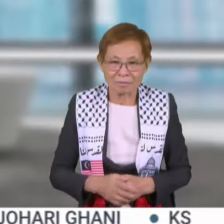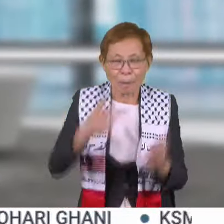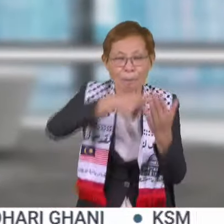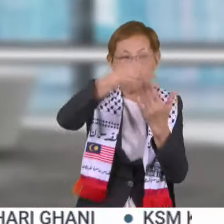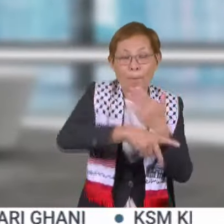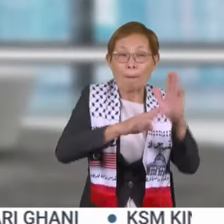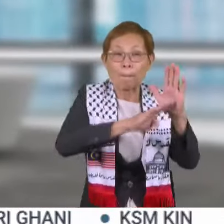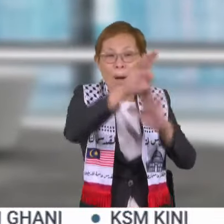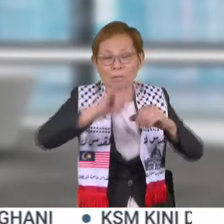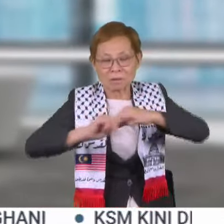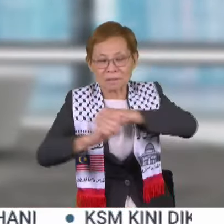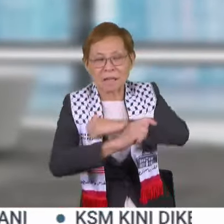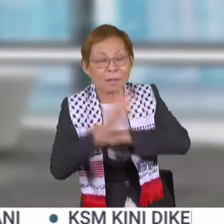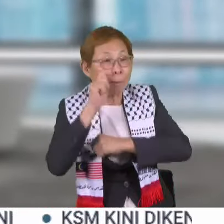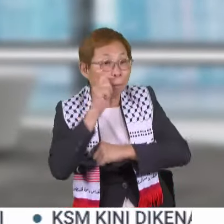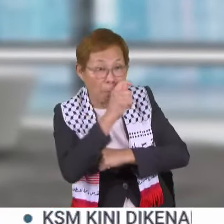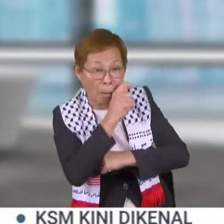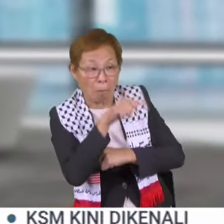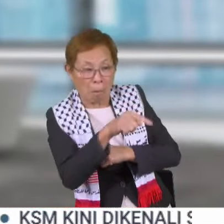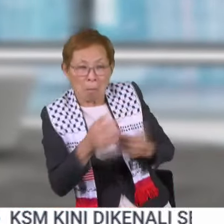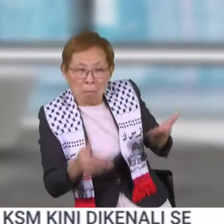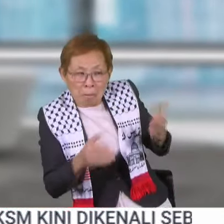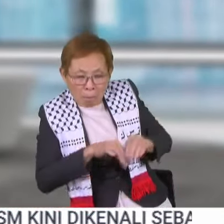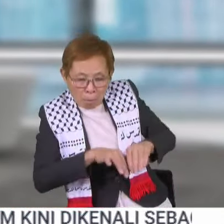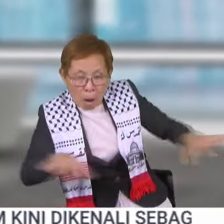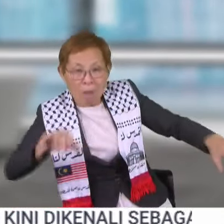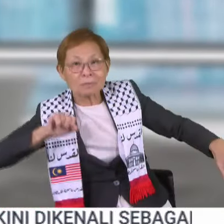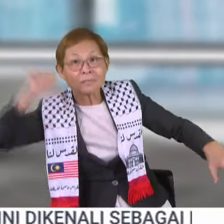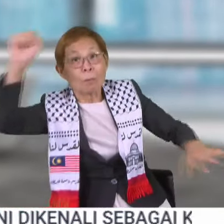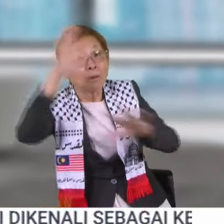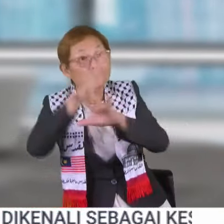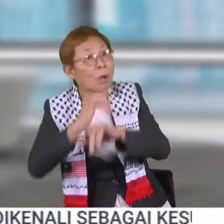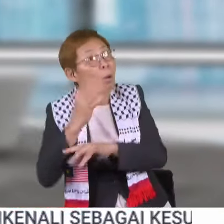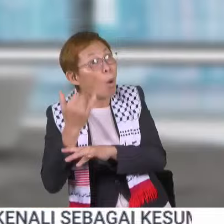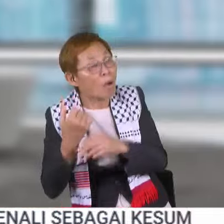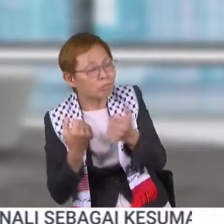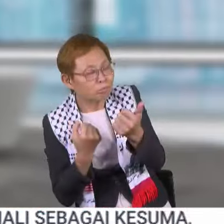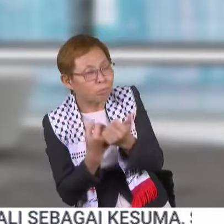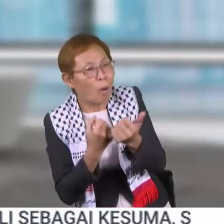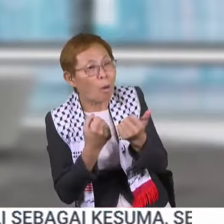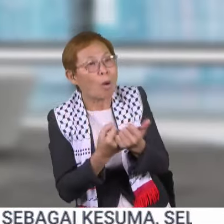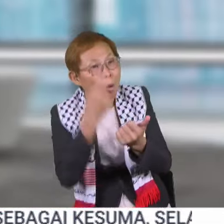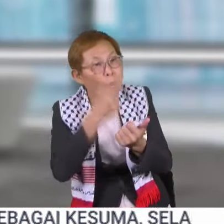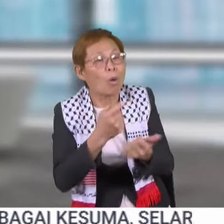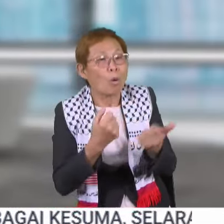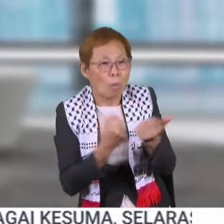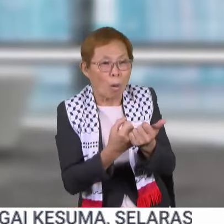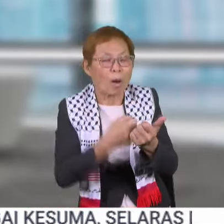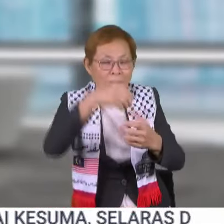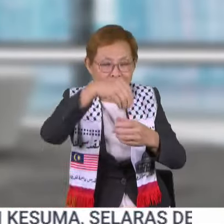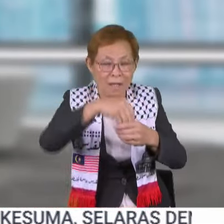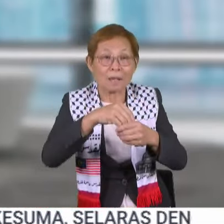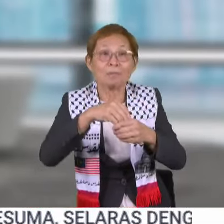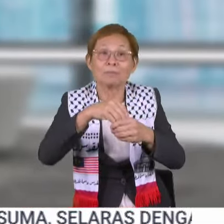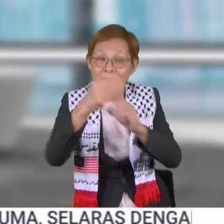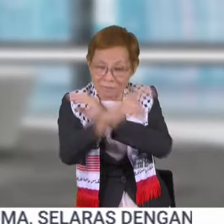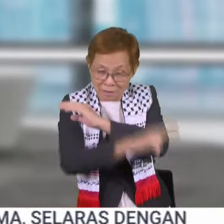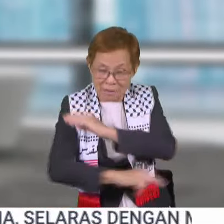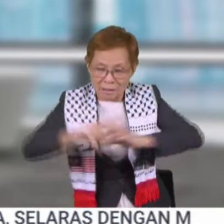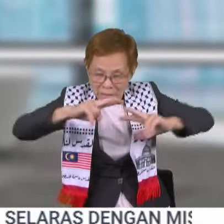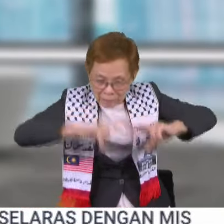projek pembangunan tanaman bawang dijangka boleh diperluas ke Sabah dan Sarawak bagi menampung permintaan di peringkat domestik bagaimanapun